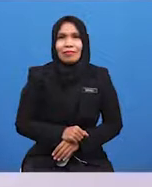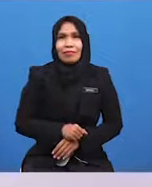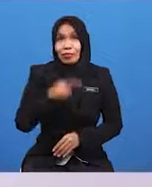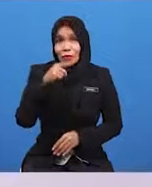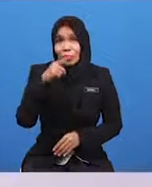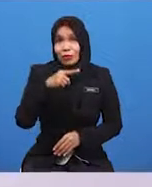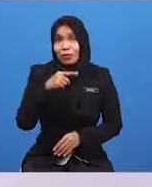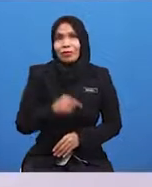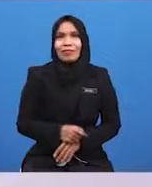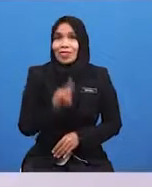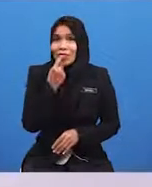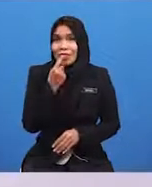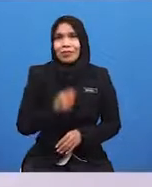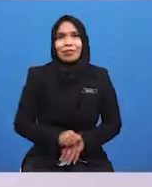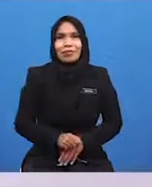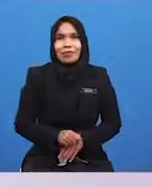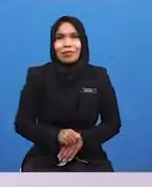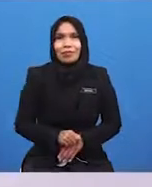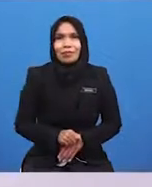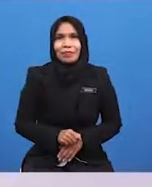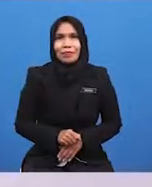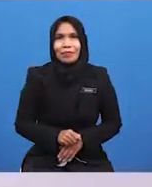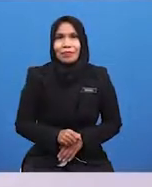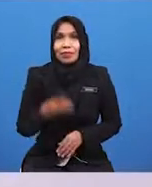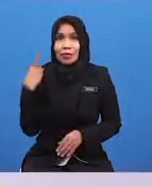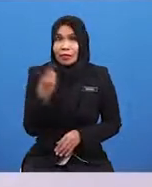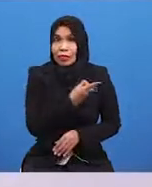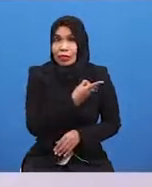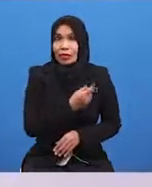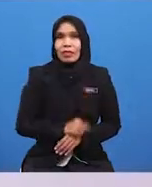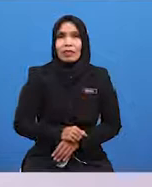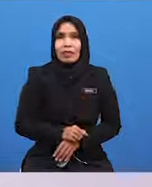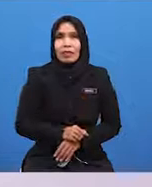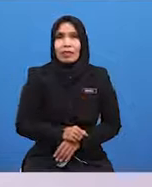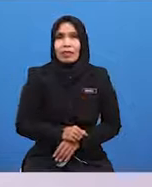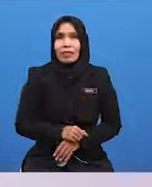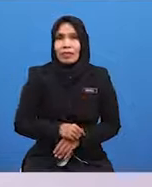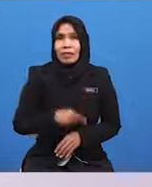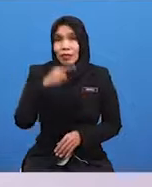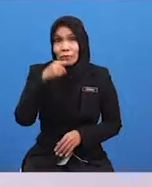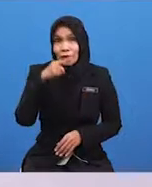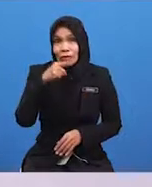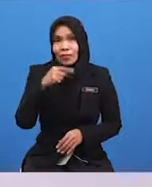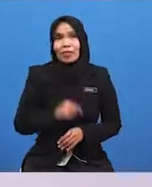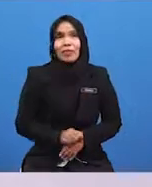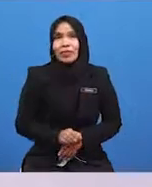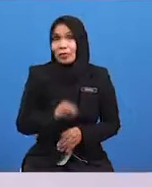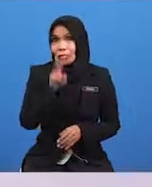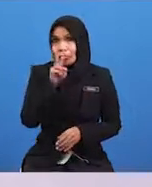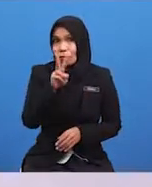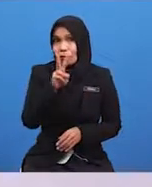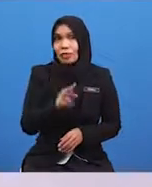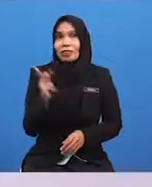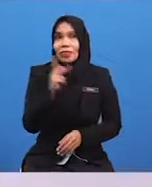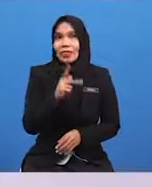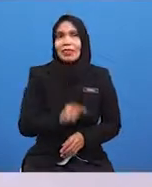dua kali sehari ceguk kita perlu gunakan uban gigi untuk memberi gigi